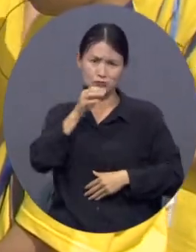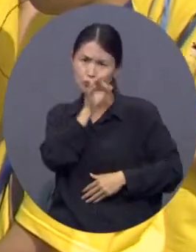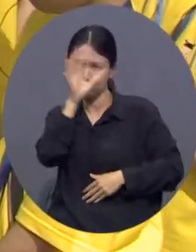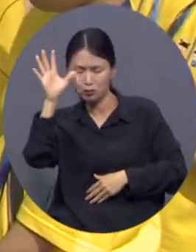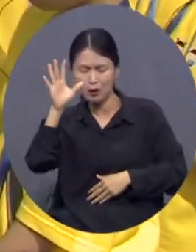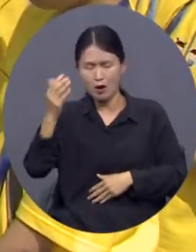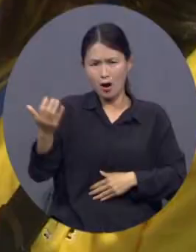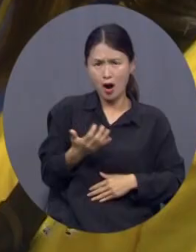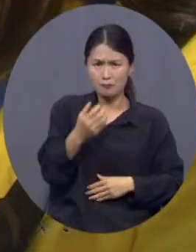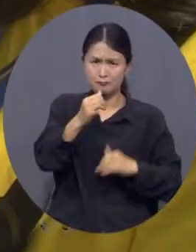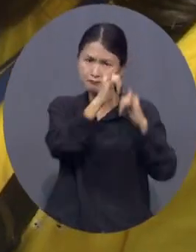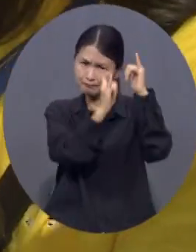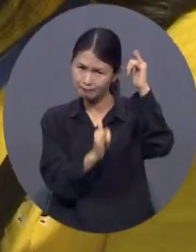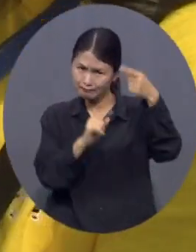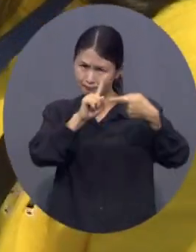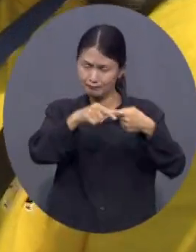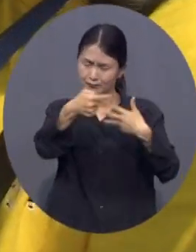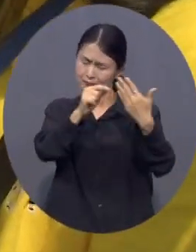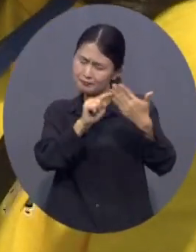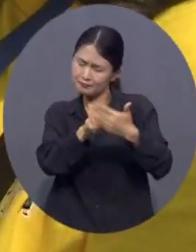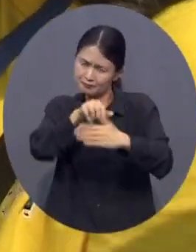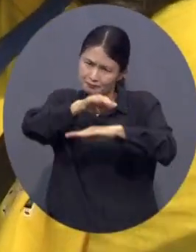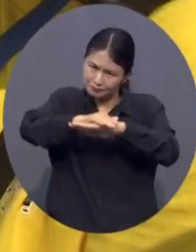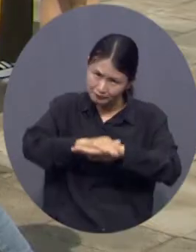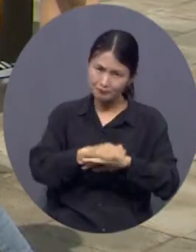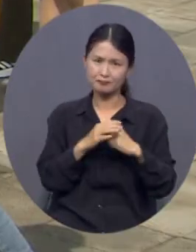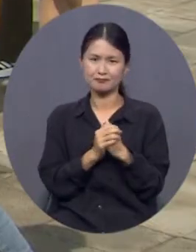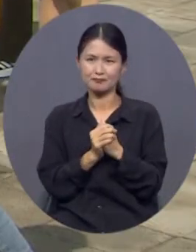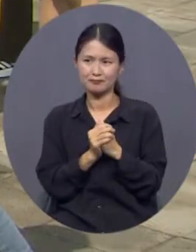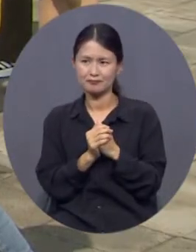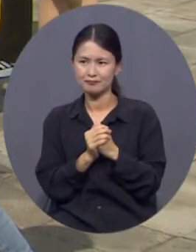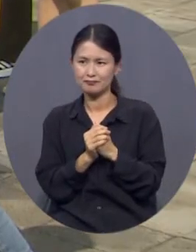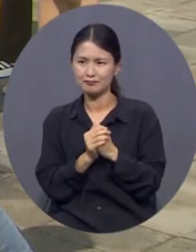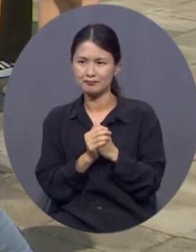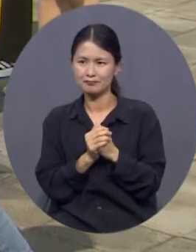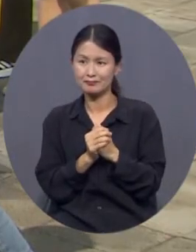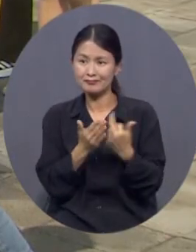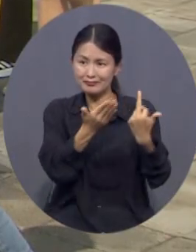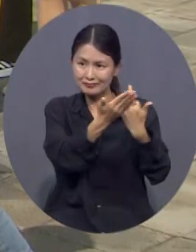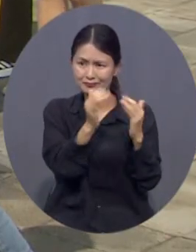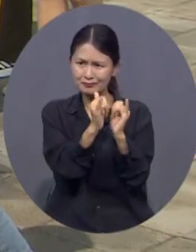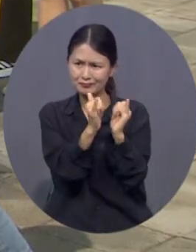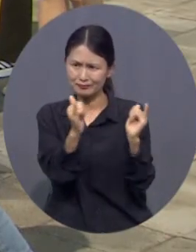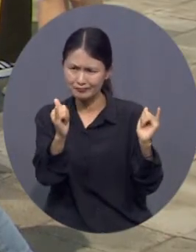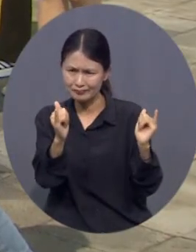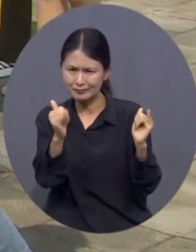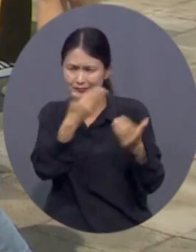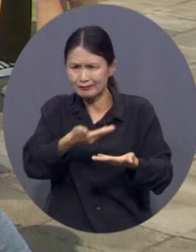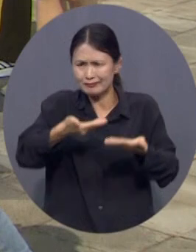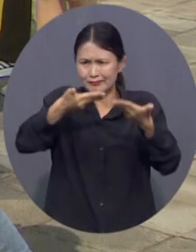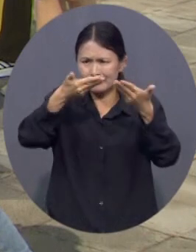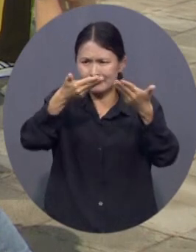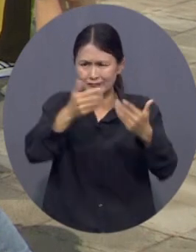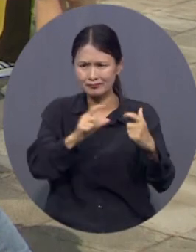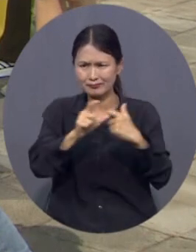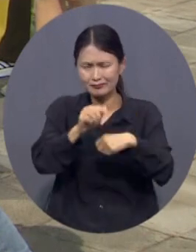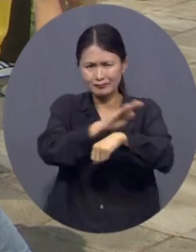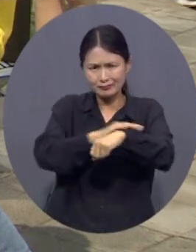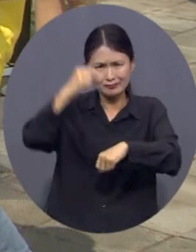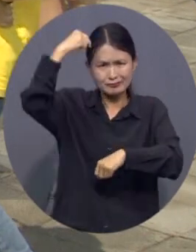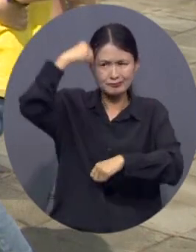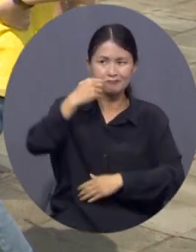4.3의 아픈 역사를 가슴에 새깁니다. 제주 사람들의 희생을 더